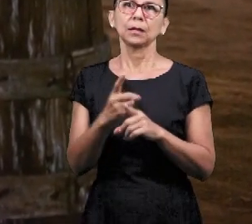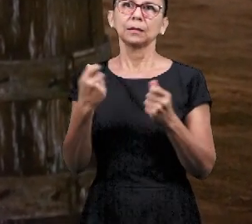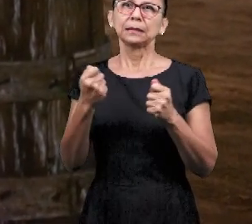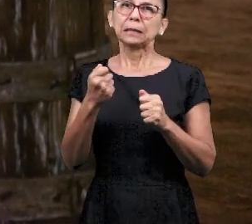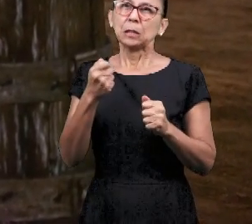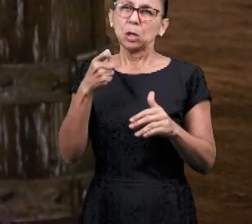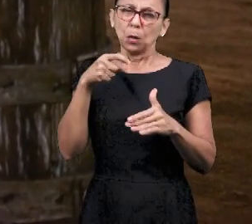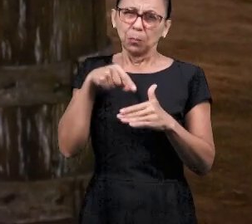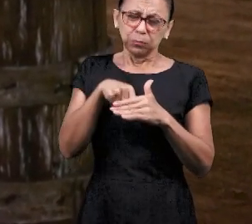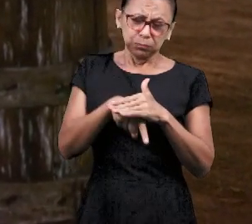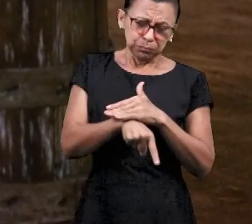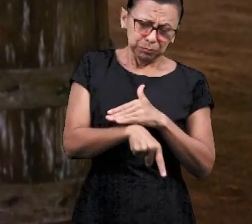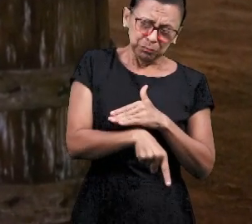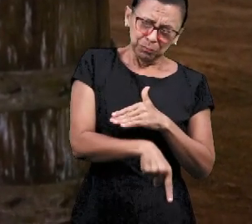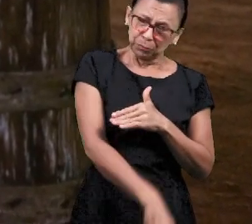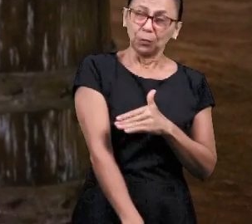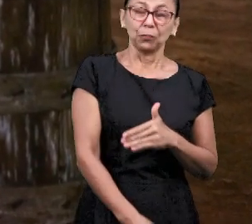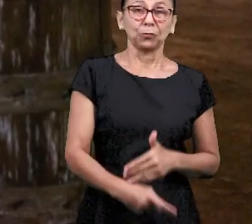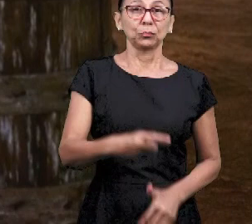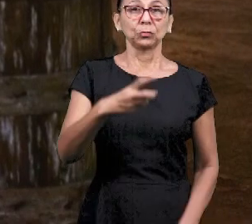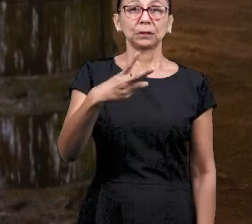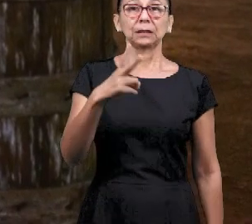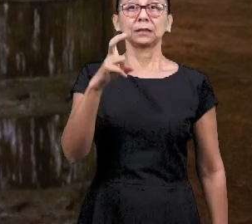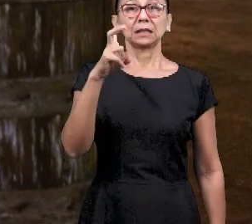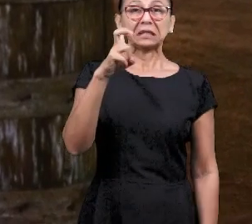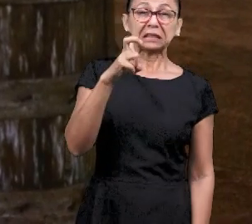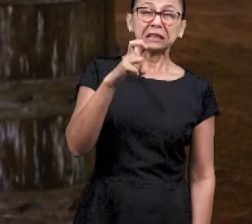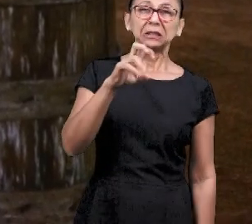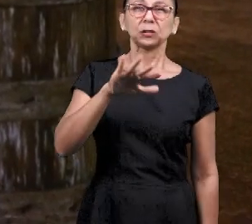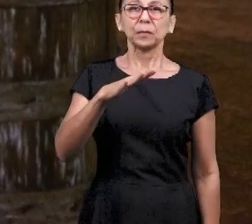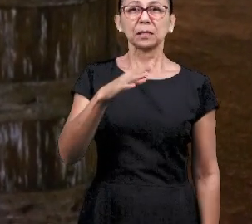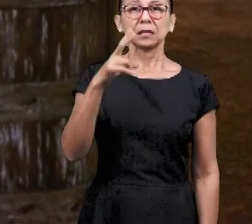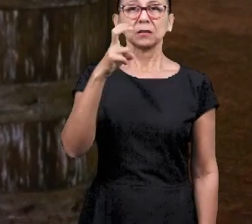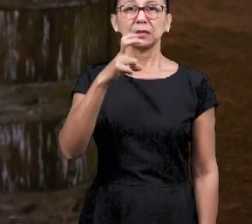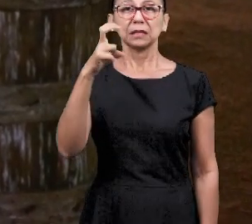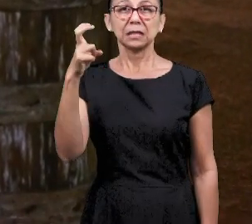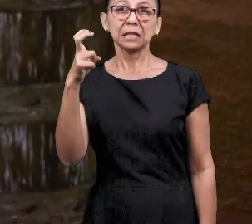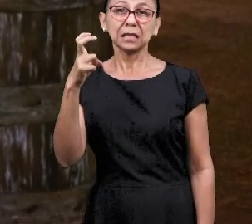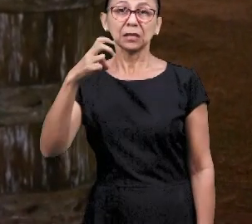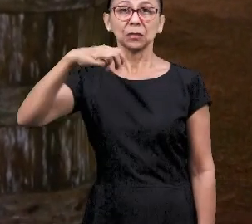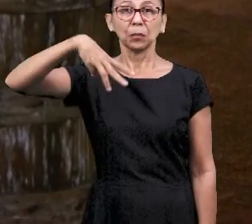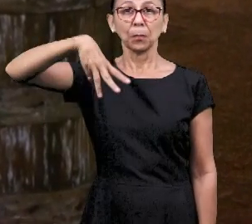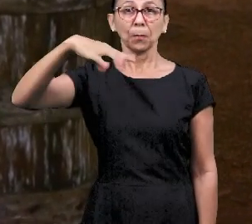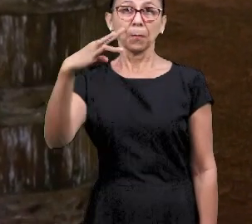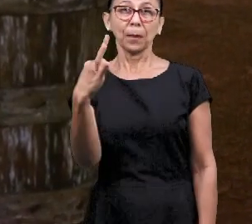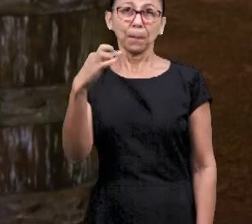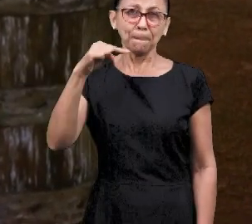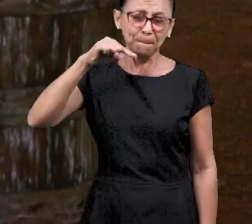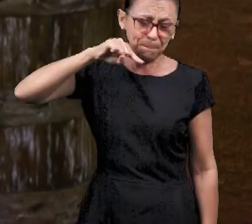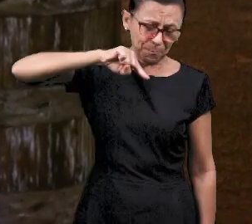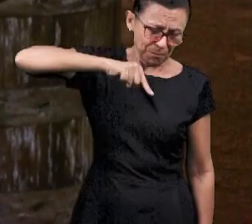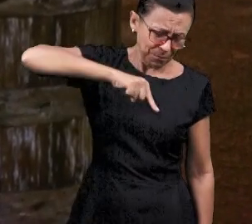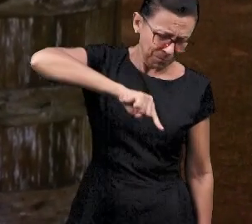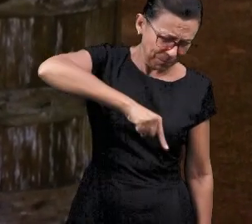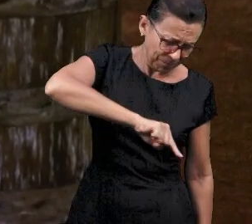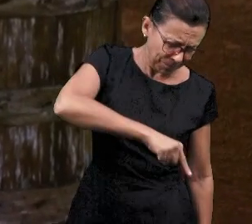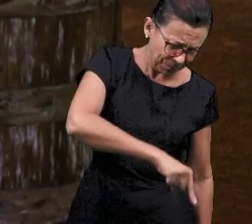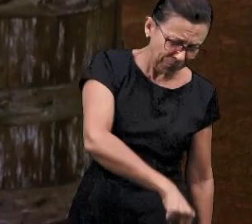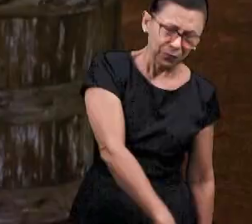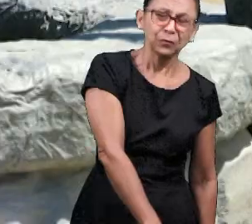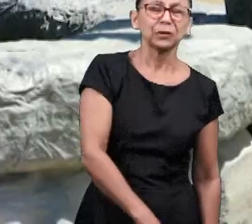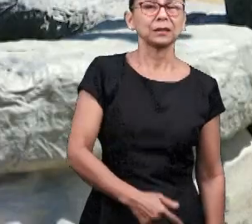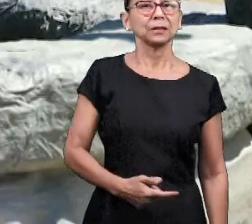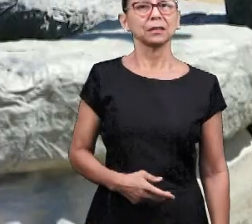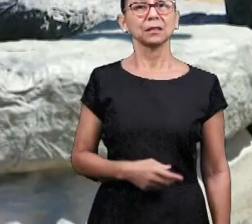femme samaritaine au puits de Jacob. Et d'ailleurs, ce puits, nous voulons montrer ici une figure d'un puits ancien dans